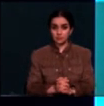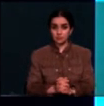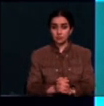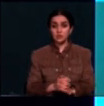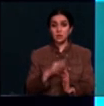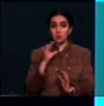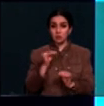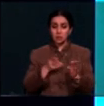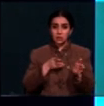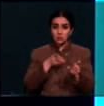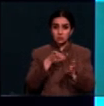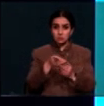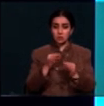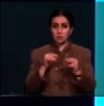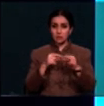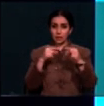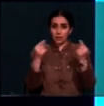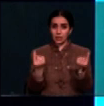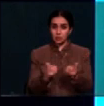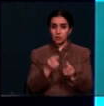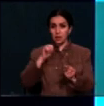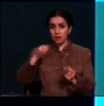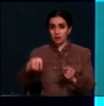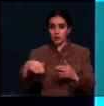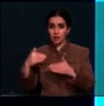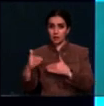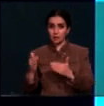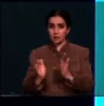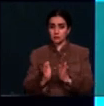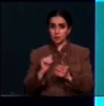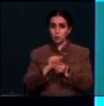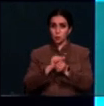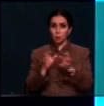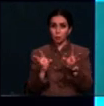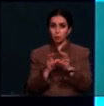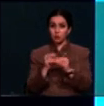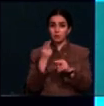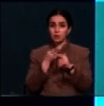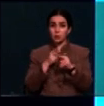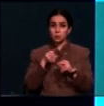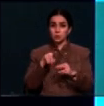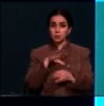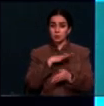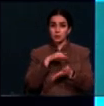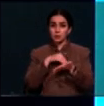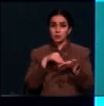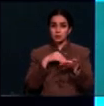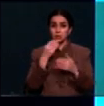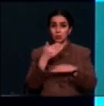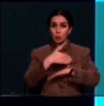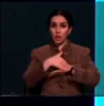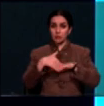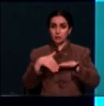Она разрезала ножницами ленту и бросила в корзину вместе с бумагой, на которой был написан ее